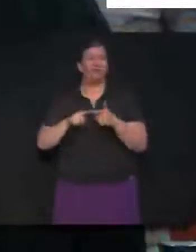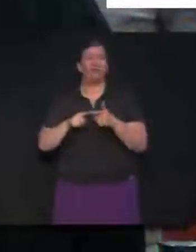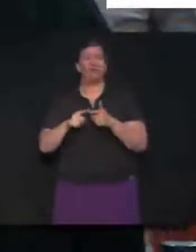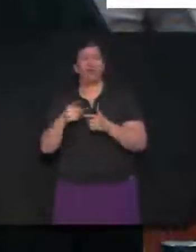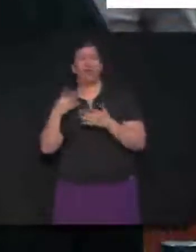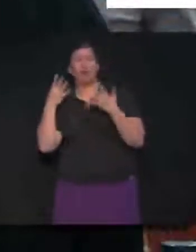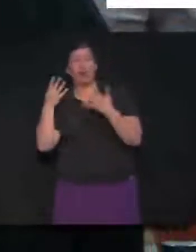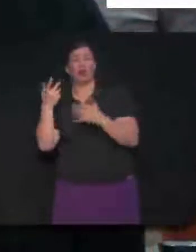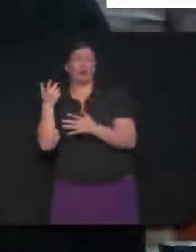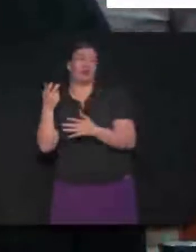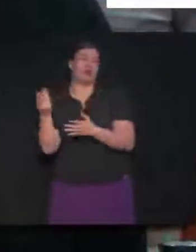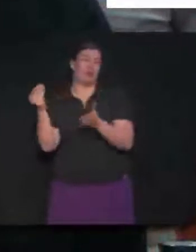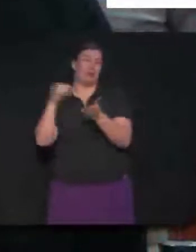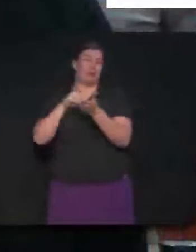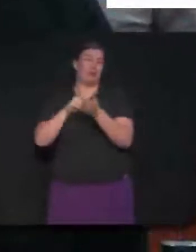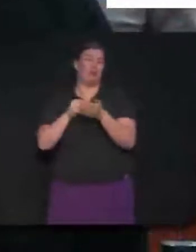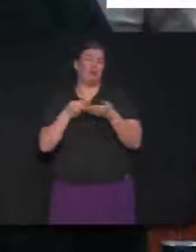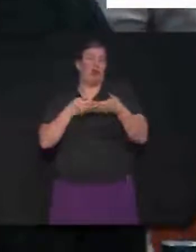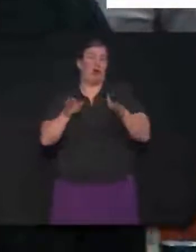Abstimmung